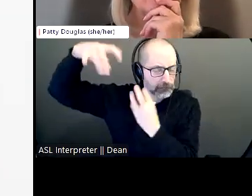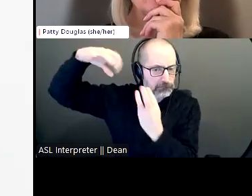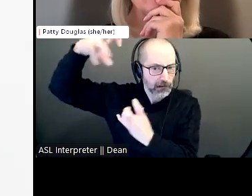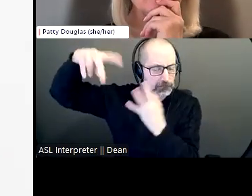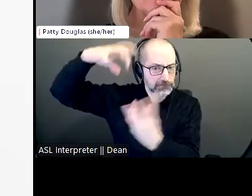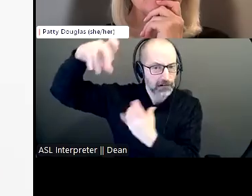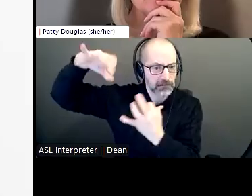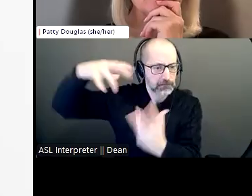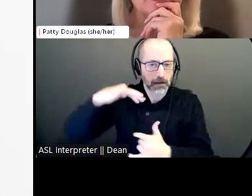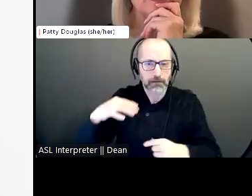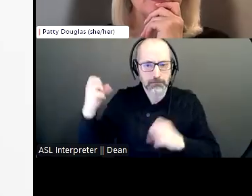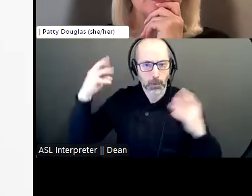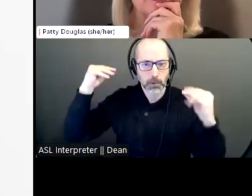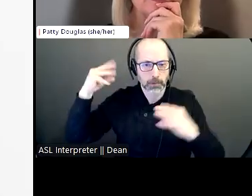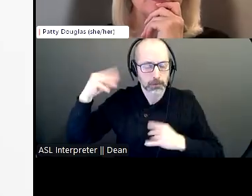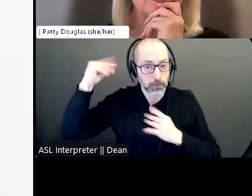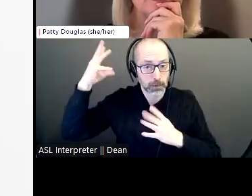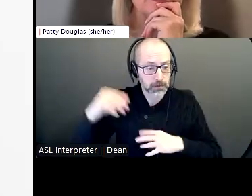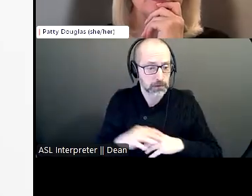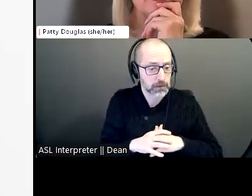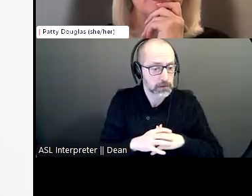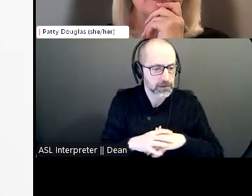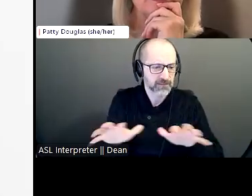Alors, c'est un cadre qui est toujours en motion.